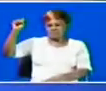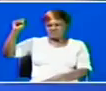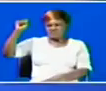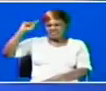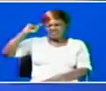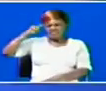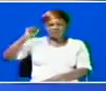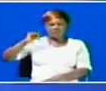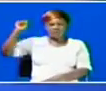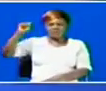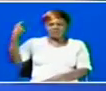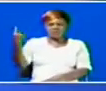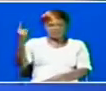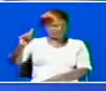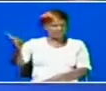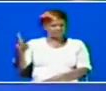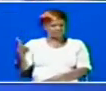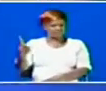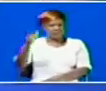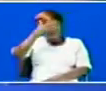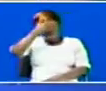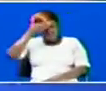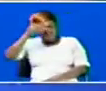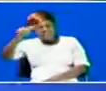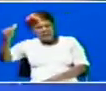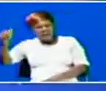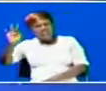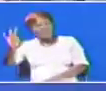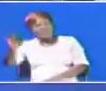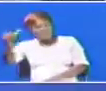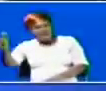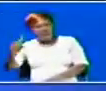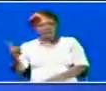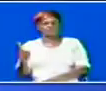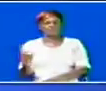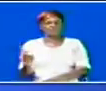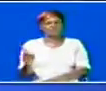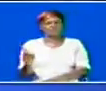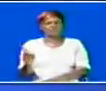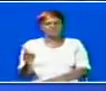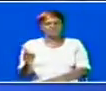Musifikirie siasa peke yake mkasahau yale maneno matatu mengine.